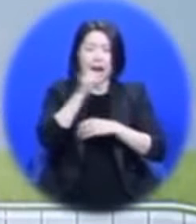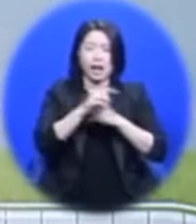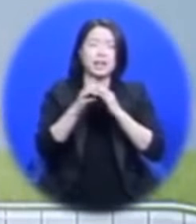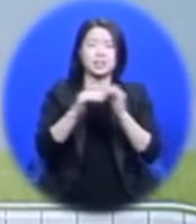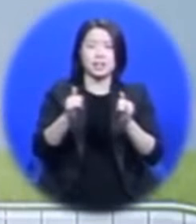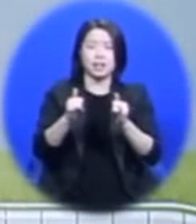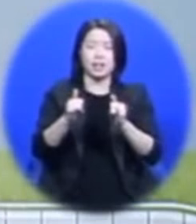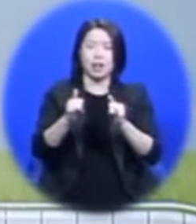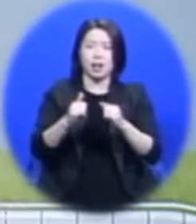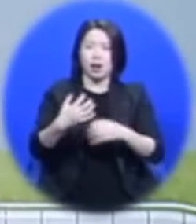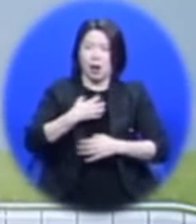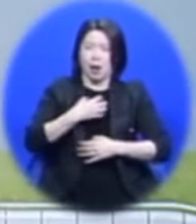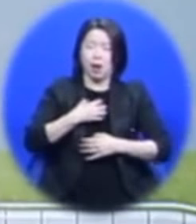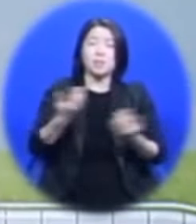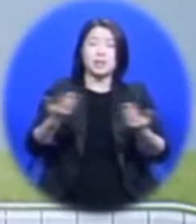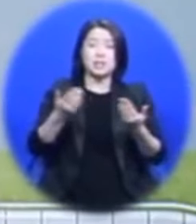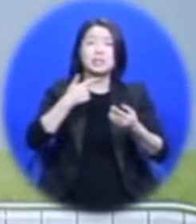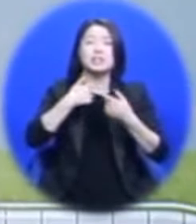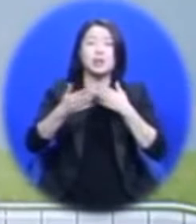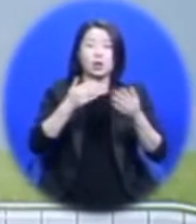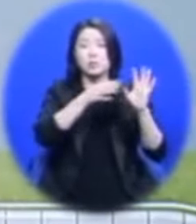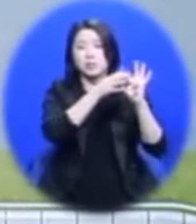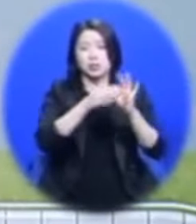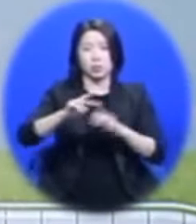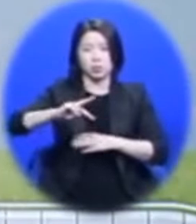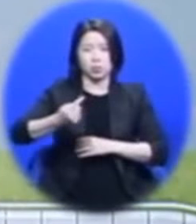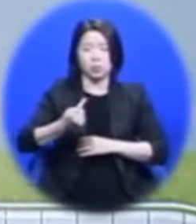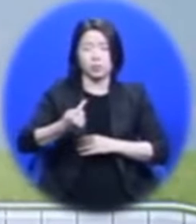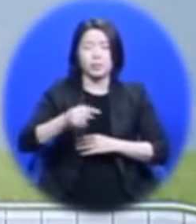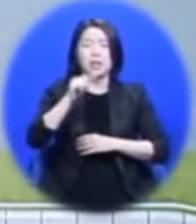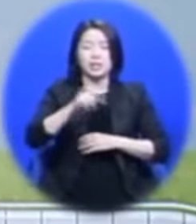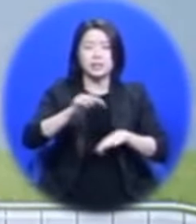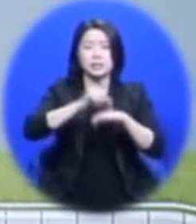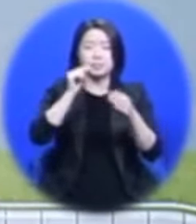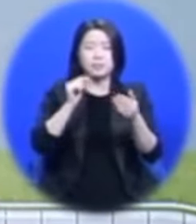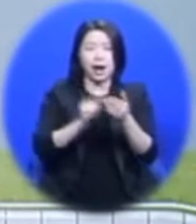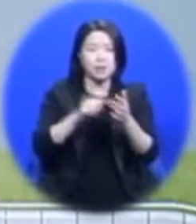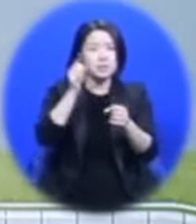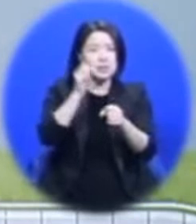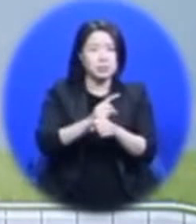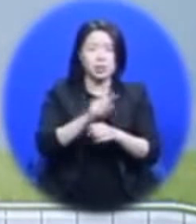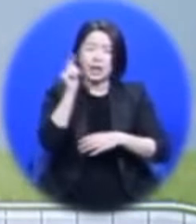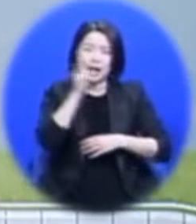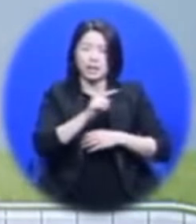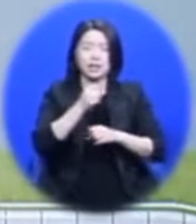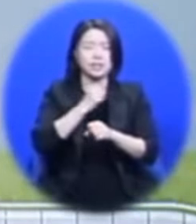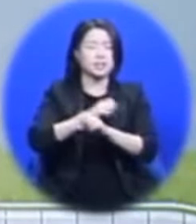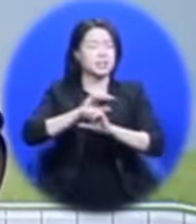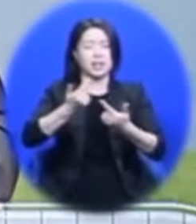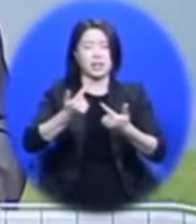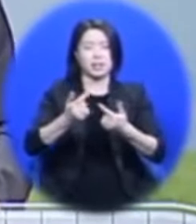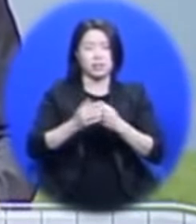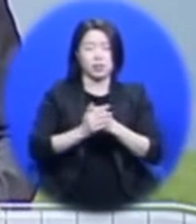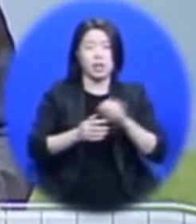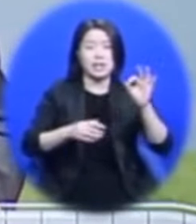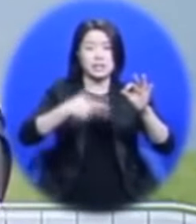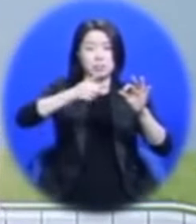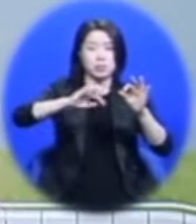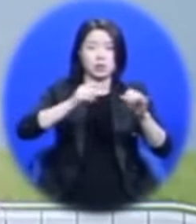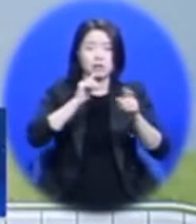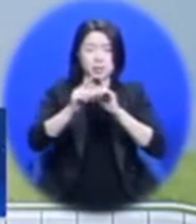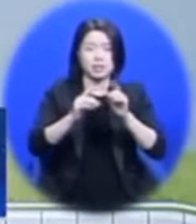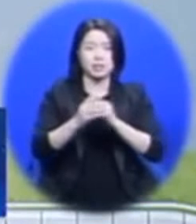그 험한 일을 겪으면서도 다윗은 그 마음의 심성이 악해지지 않았다는 겁니다. 10절 말씀을